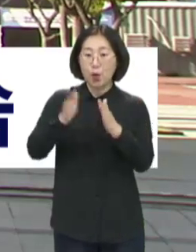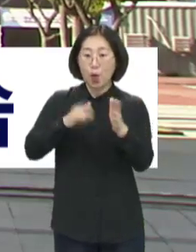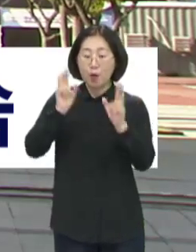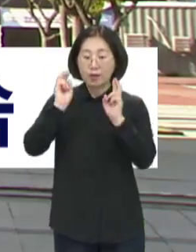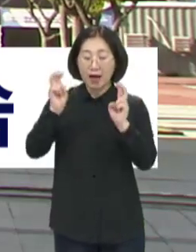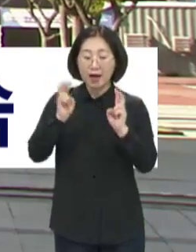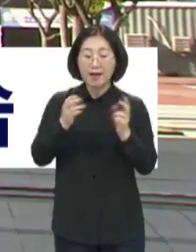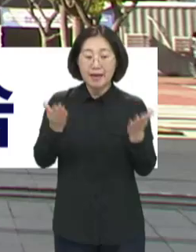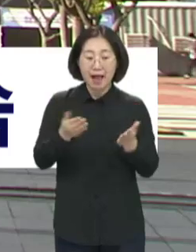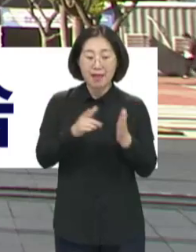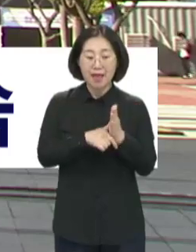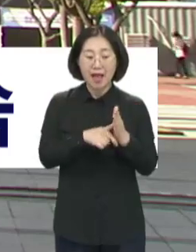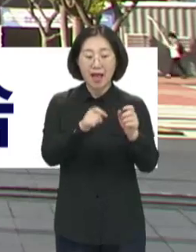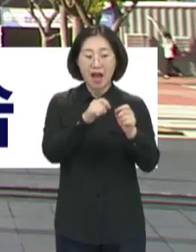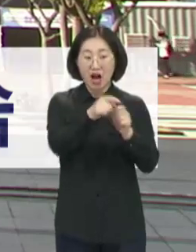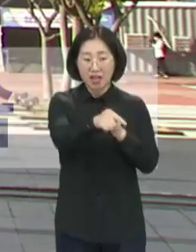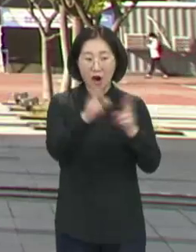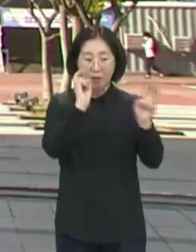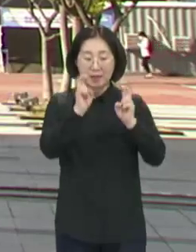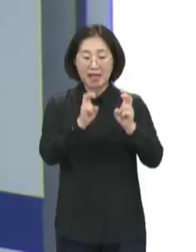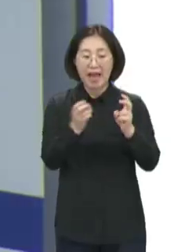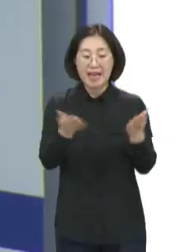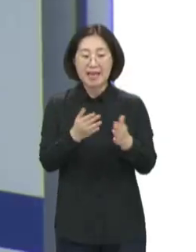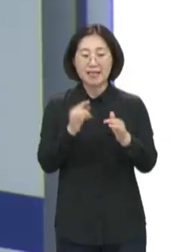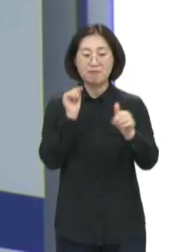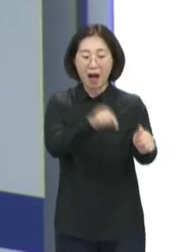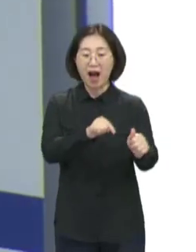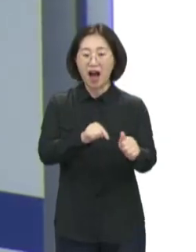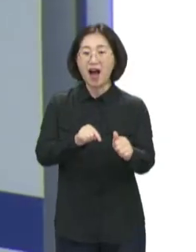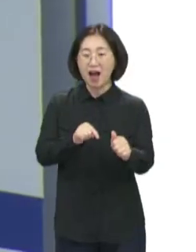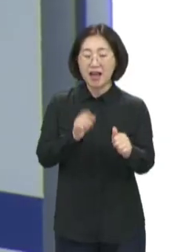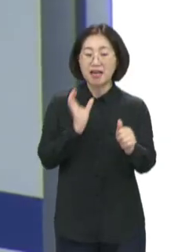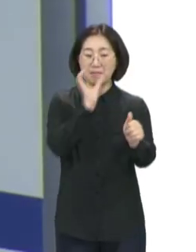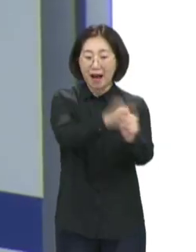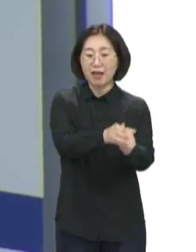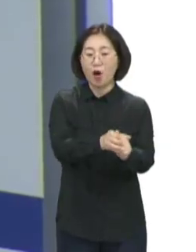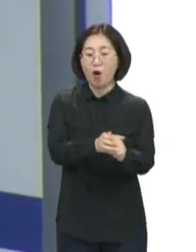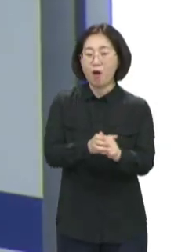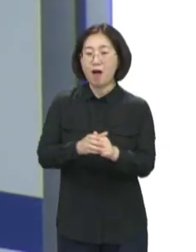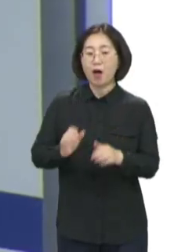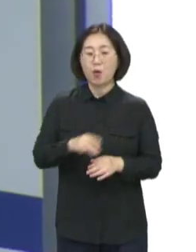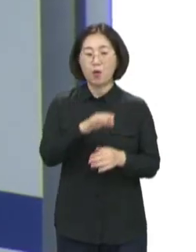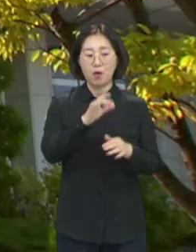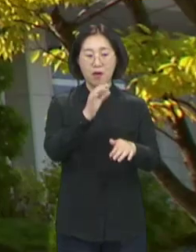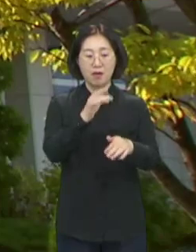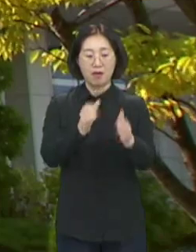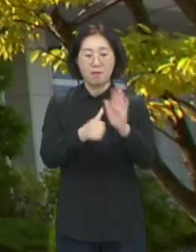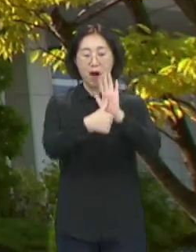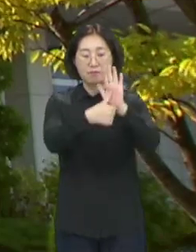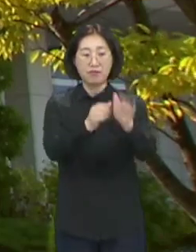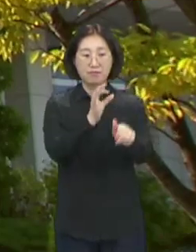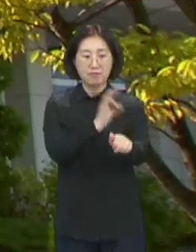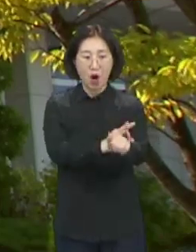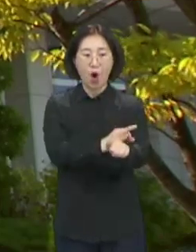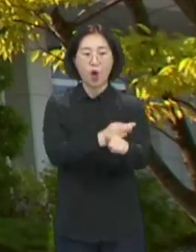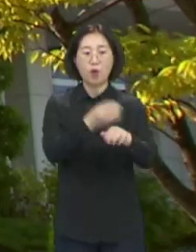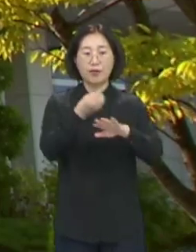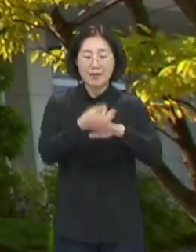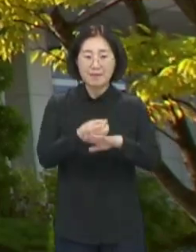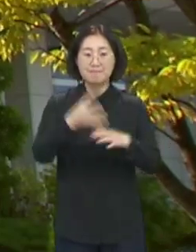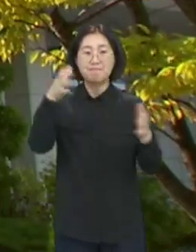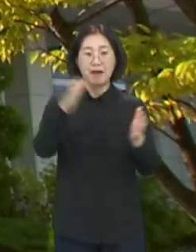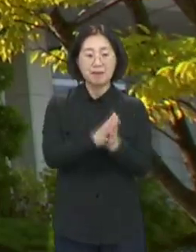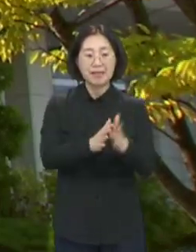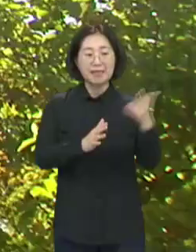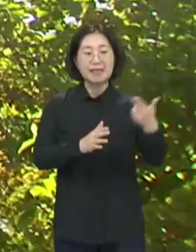특정 업체에게 하도급을 주도록 위력을 행사하고 업체로부터 명품시계 두 점과 순금, 명절 선물 등